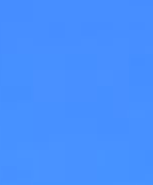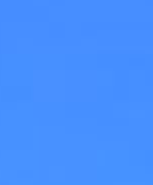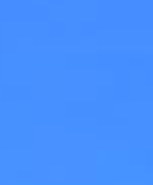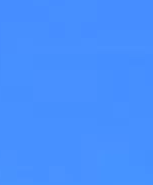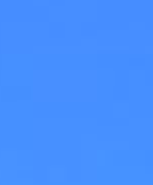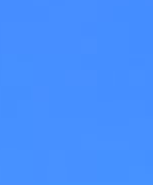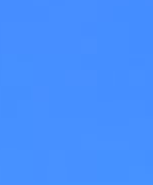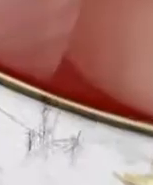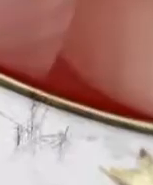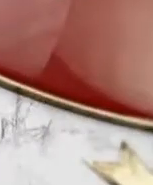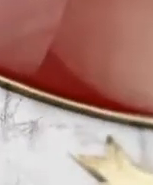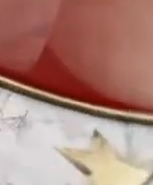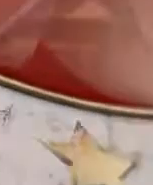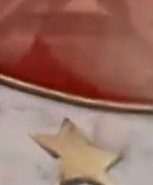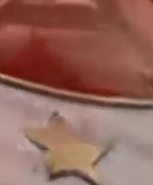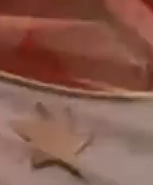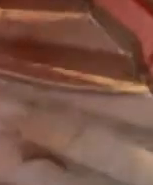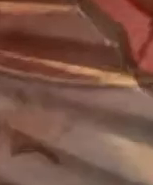Оралдан.